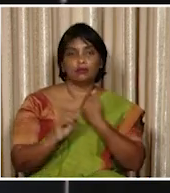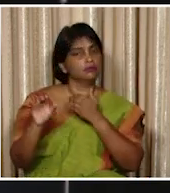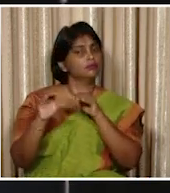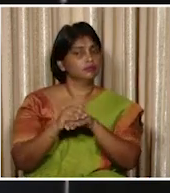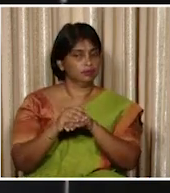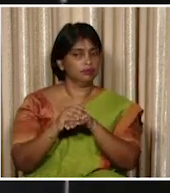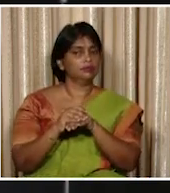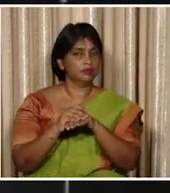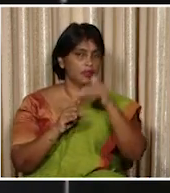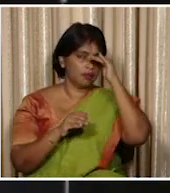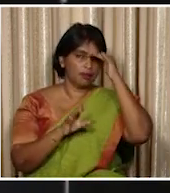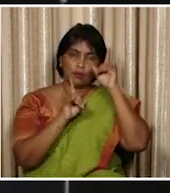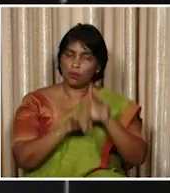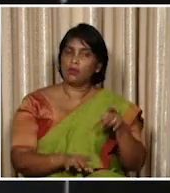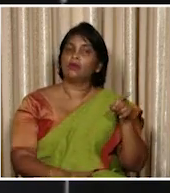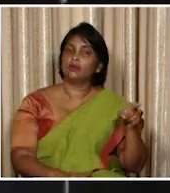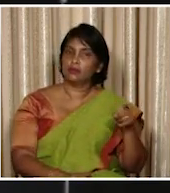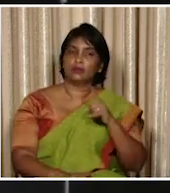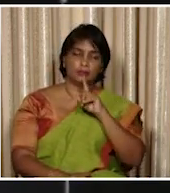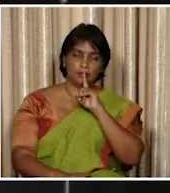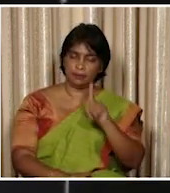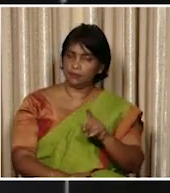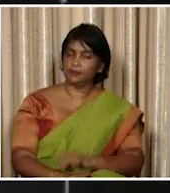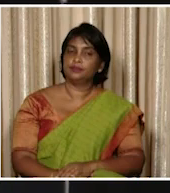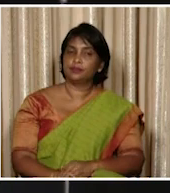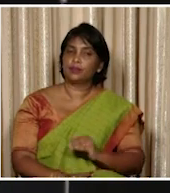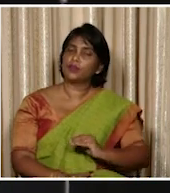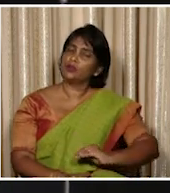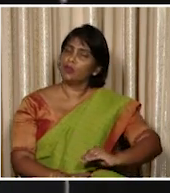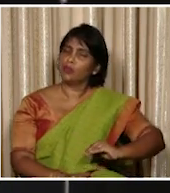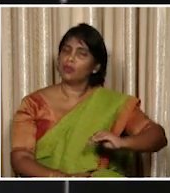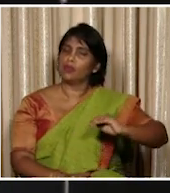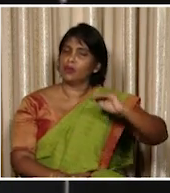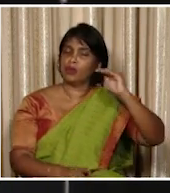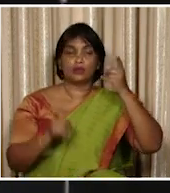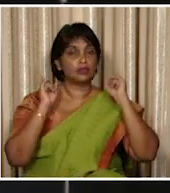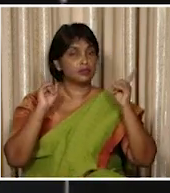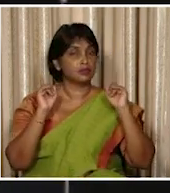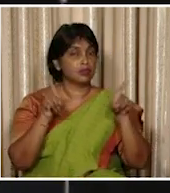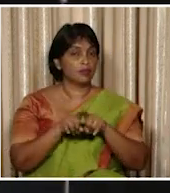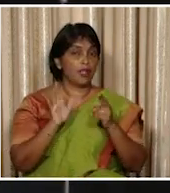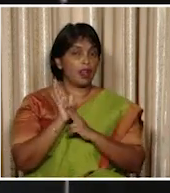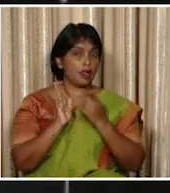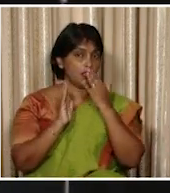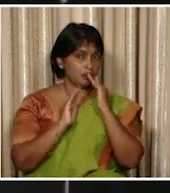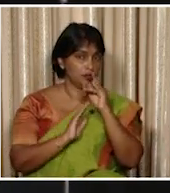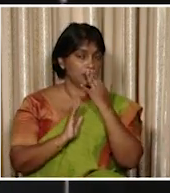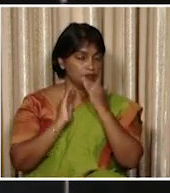எதிரிபத்வின கெ நாயக்கே கட்டியட்ட எதுமா பேவத்தணும். குடாகாலே கிரீடைக்கே கட்டியட்ட நாளந்த